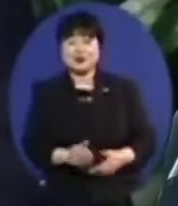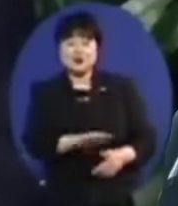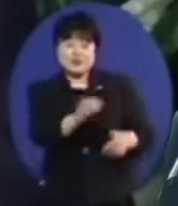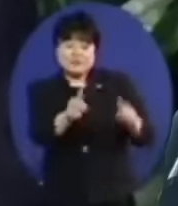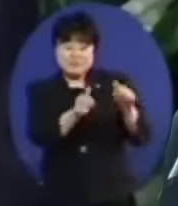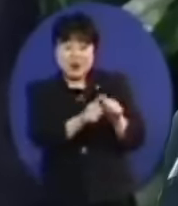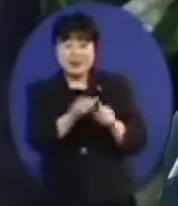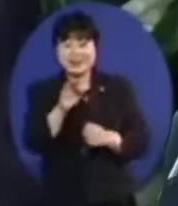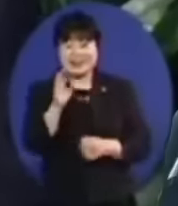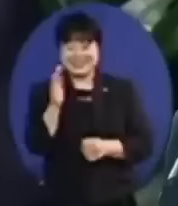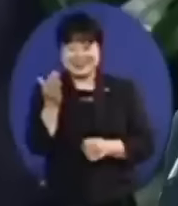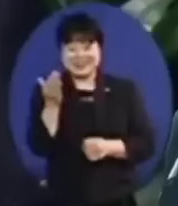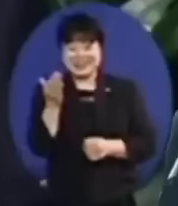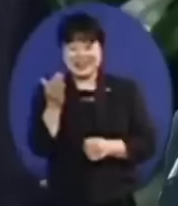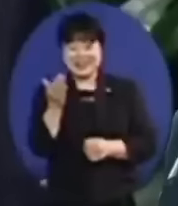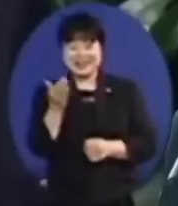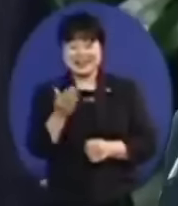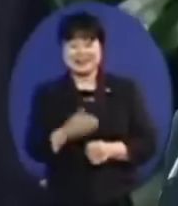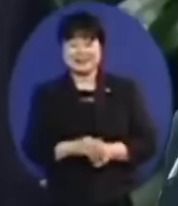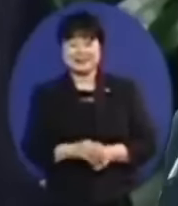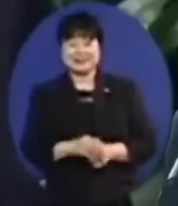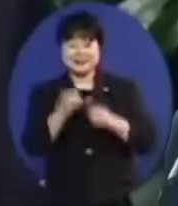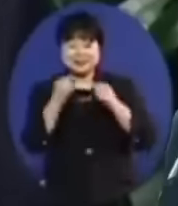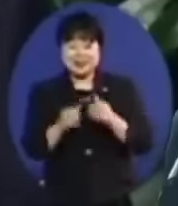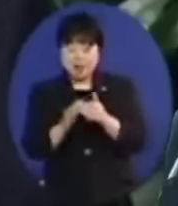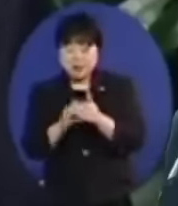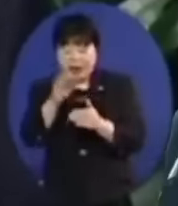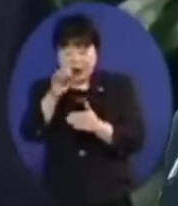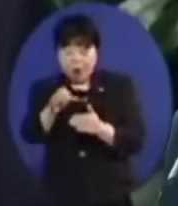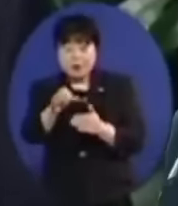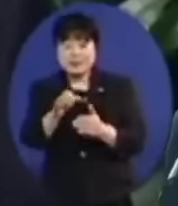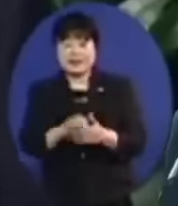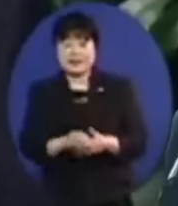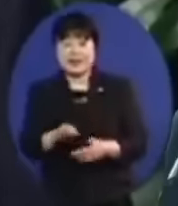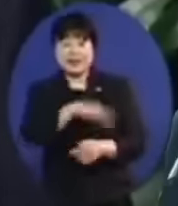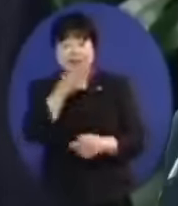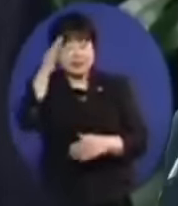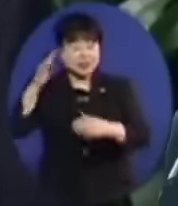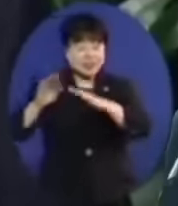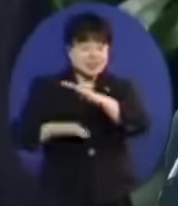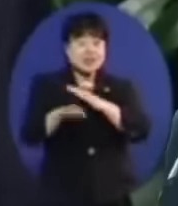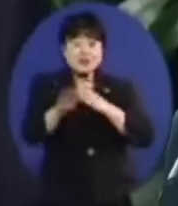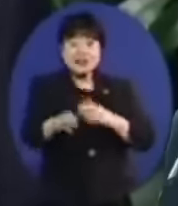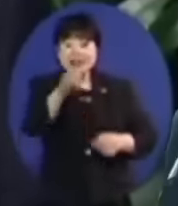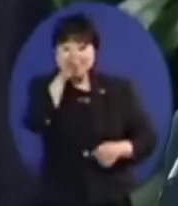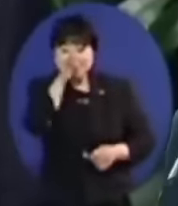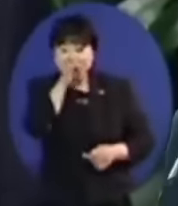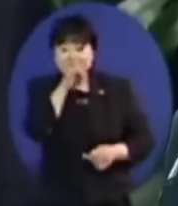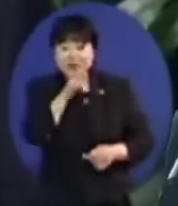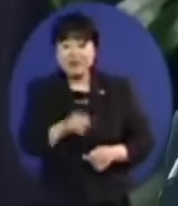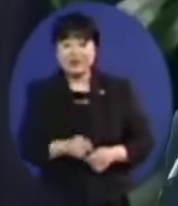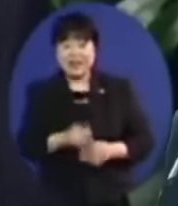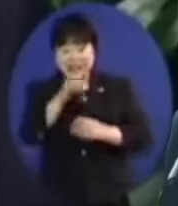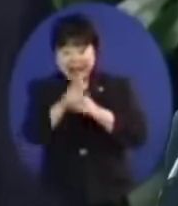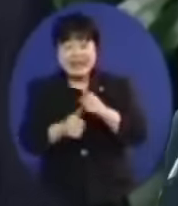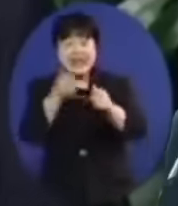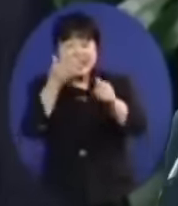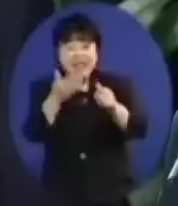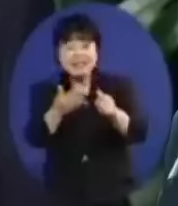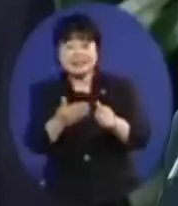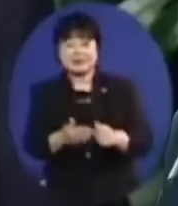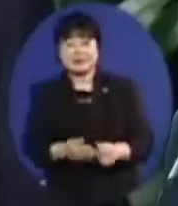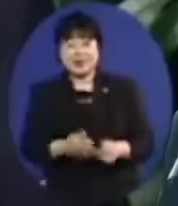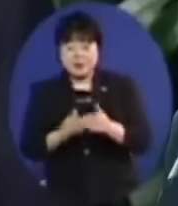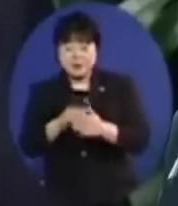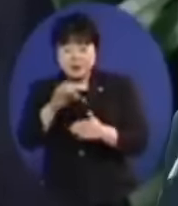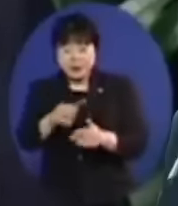것입니다. 지존자의 은밀한 곳에 거하는 자는 전능자의 그늘 아래 가리로다. 지존자는 하나님인데 그 은밀한